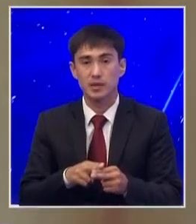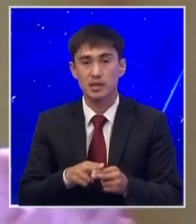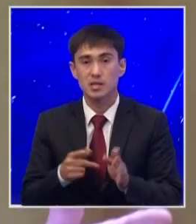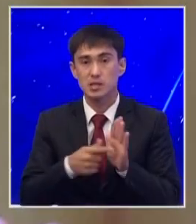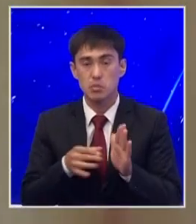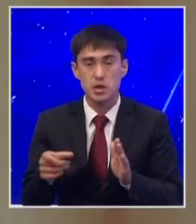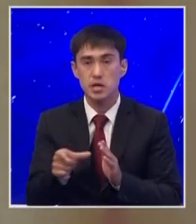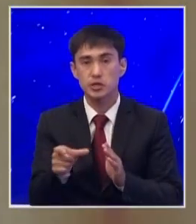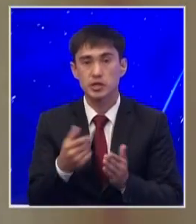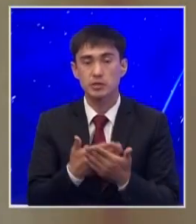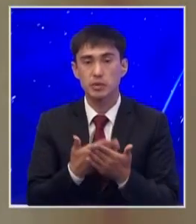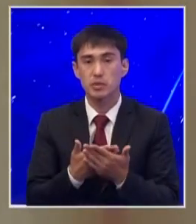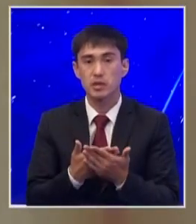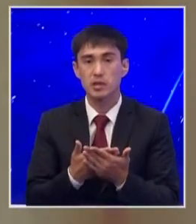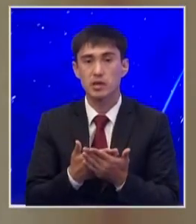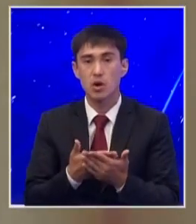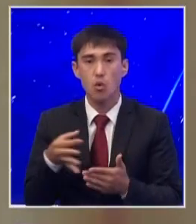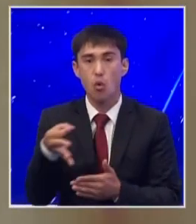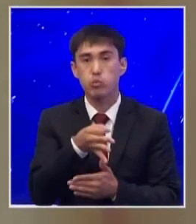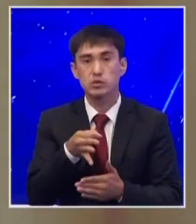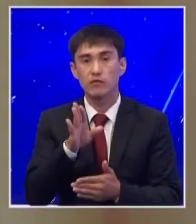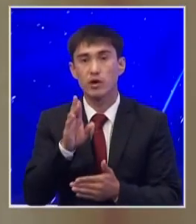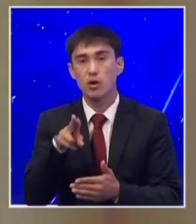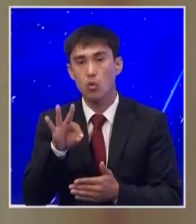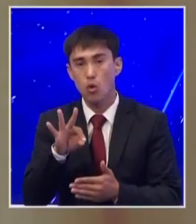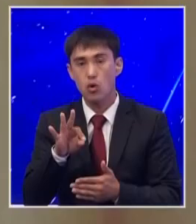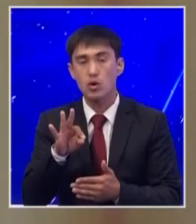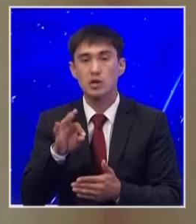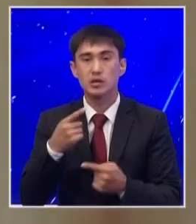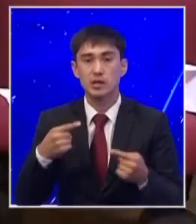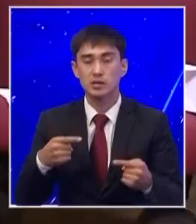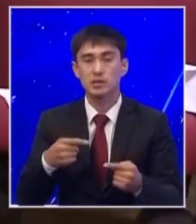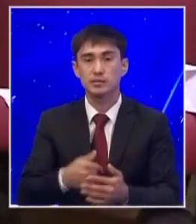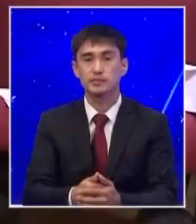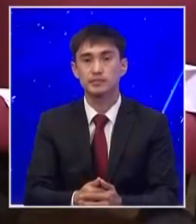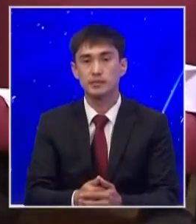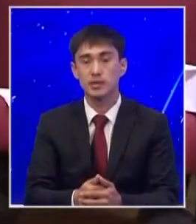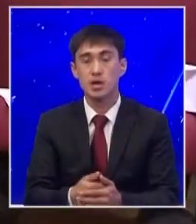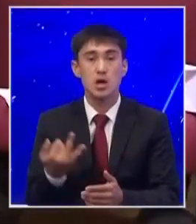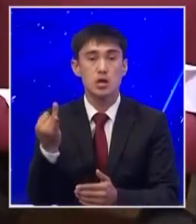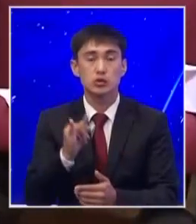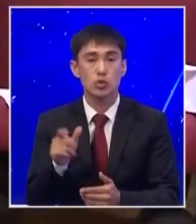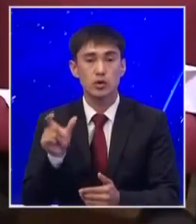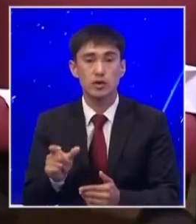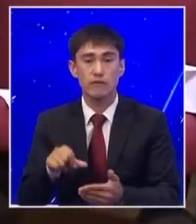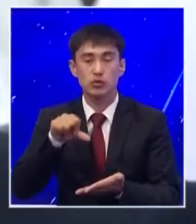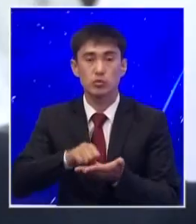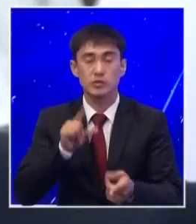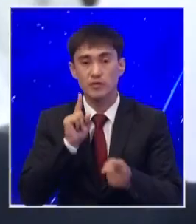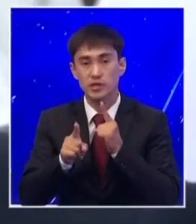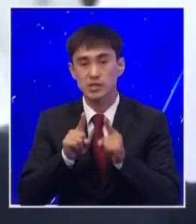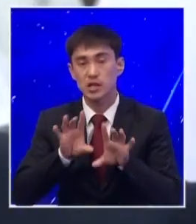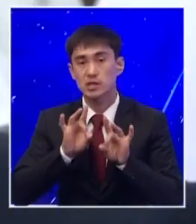Семиречье, это примерно и северный, северо-восточный, центральный и западный Казахстан современный. Ряд историков, выступивших на